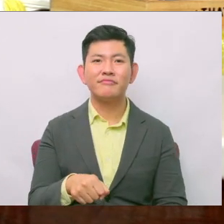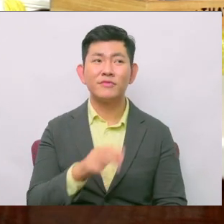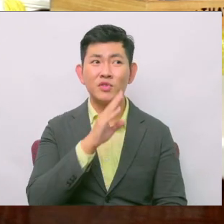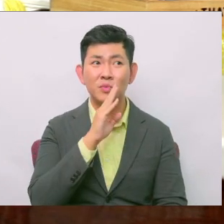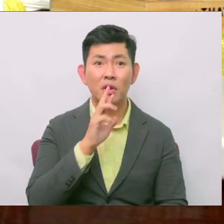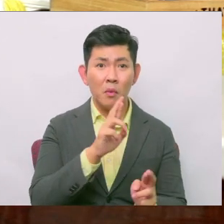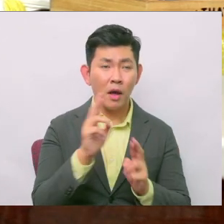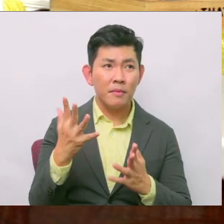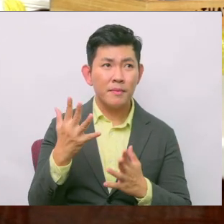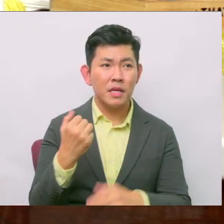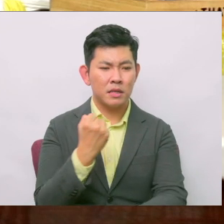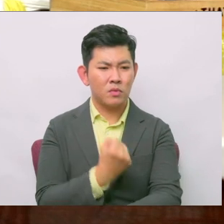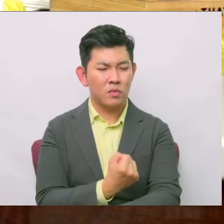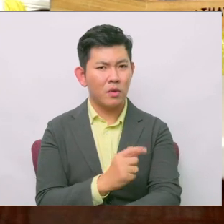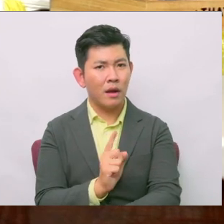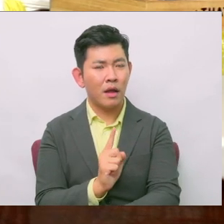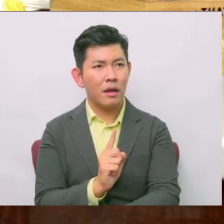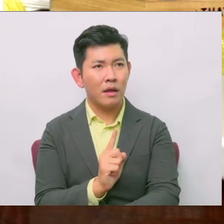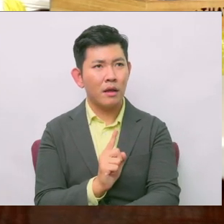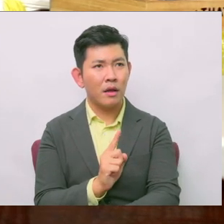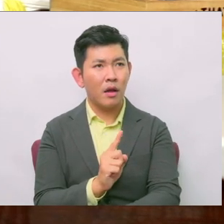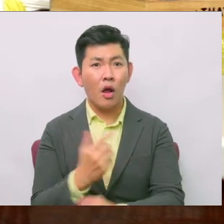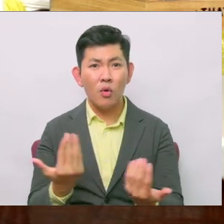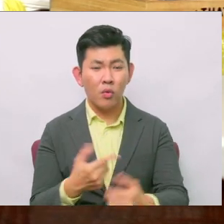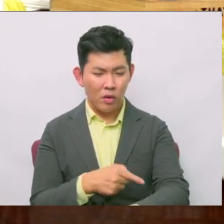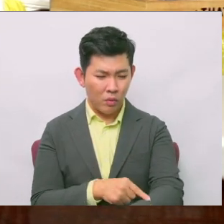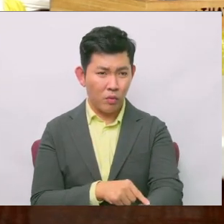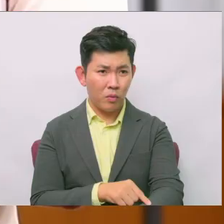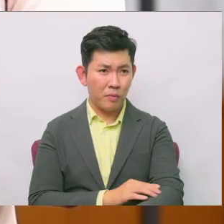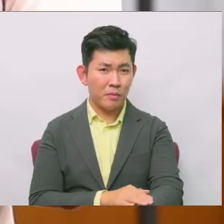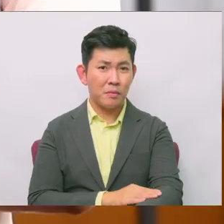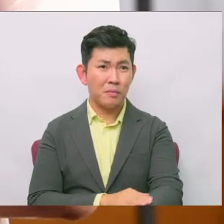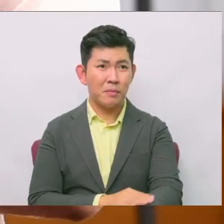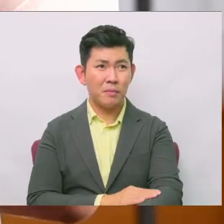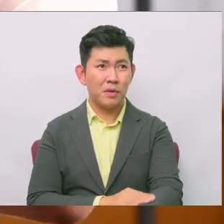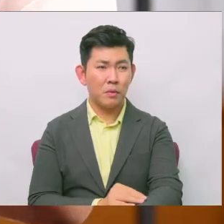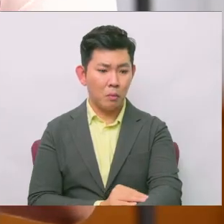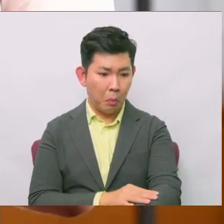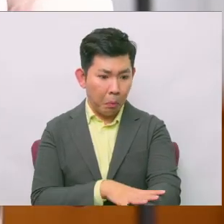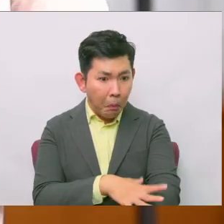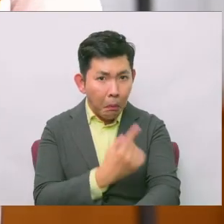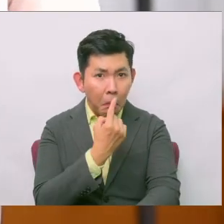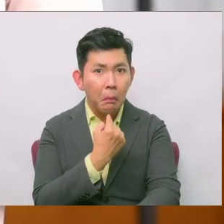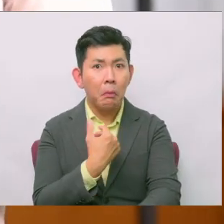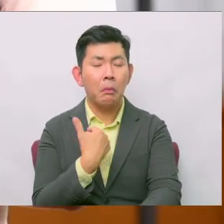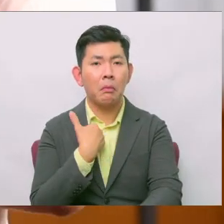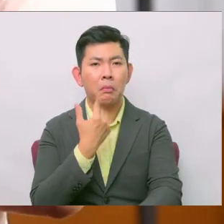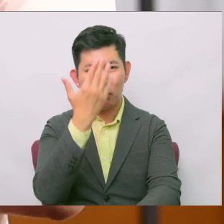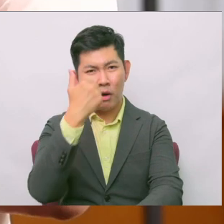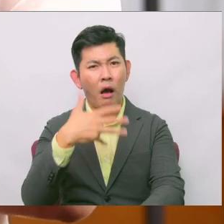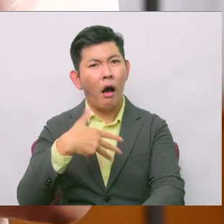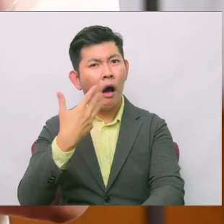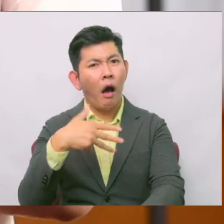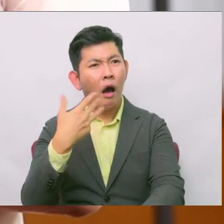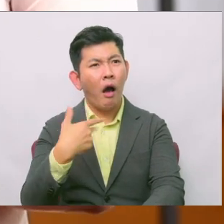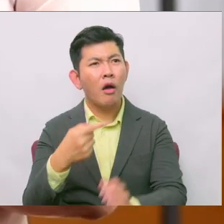วังเรื่องความร้อนจะเกิดอะไรขึ้นคะ อาจจะลูกของเราอาจจะผิวนะคะอาจจะเป็นรอยแดงได้นะคะเพราะว่าผิวอย่างผิวลู